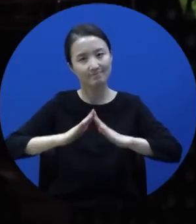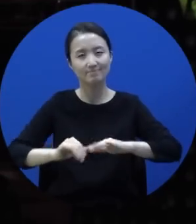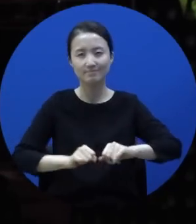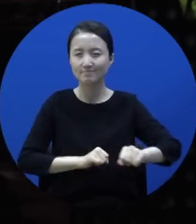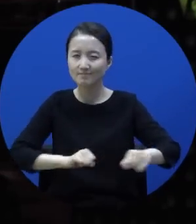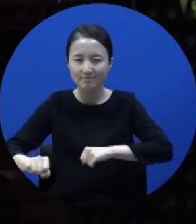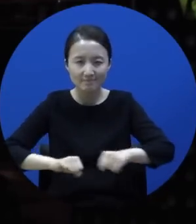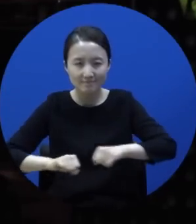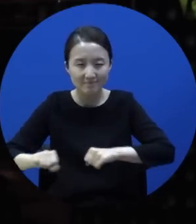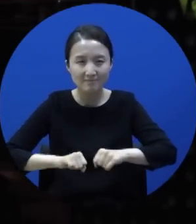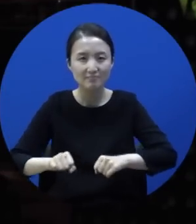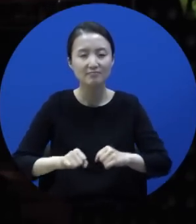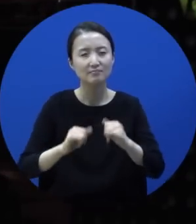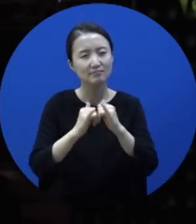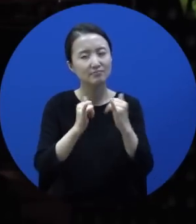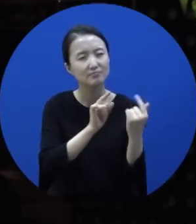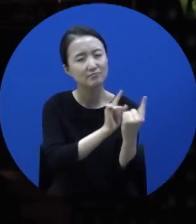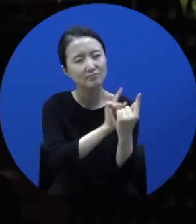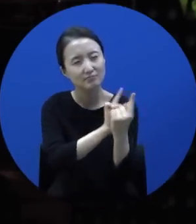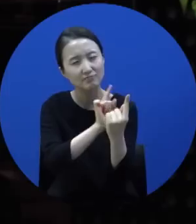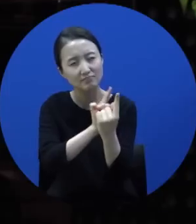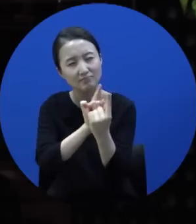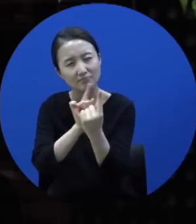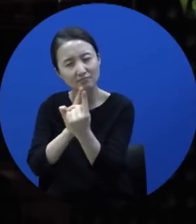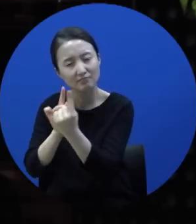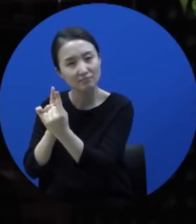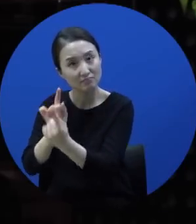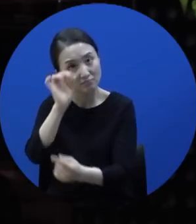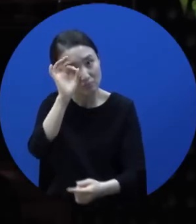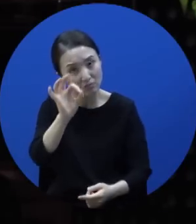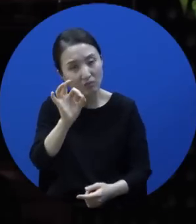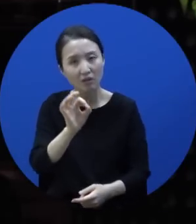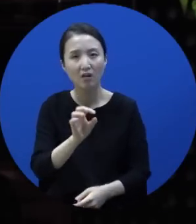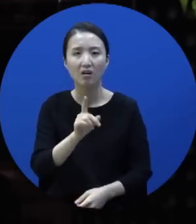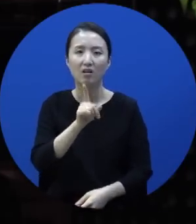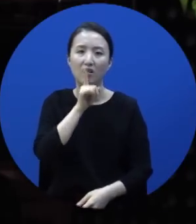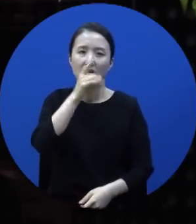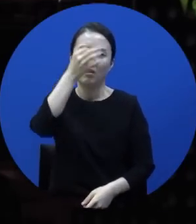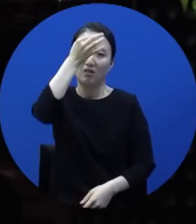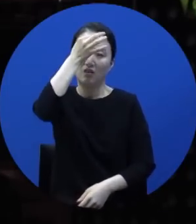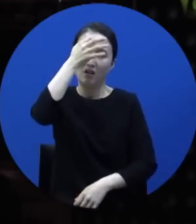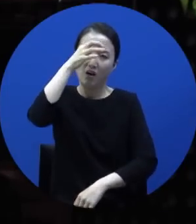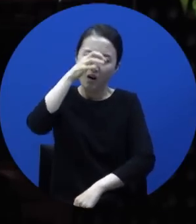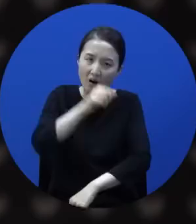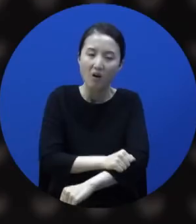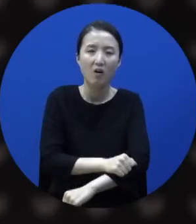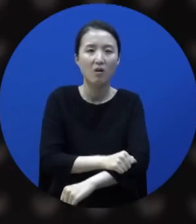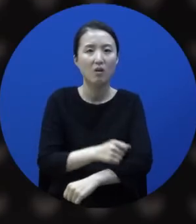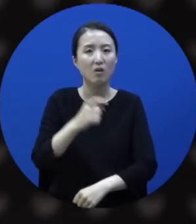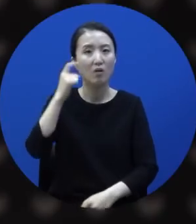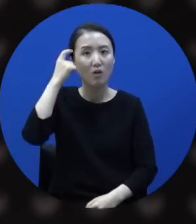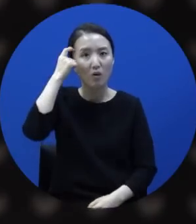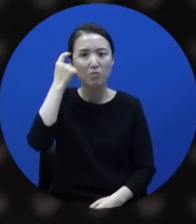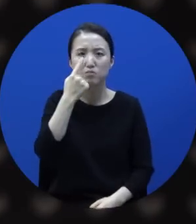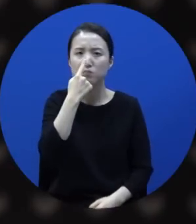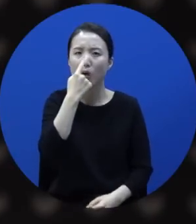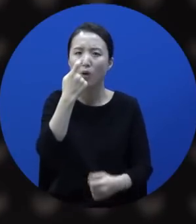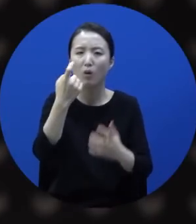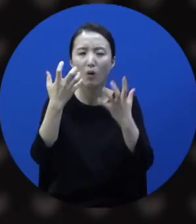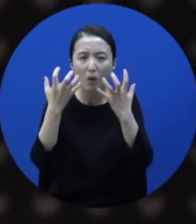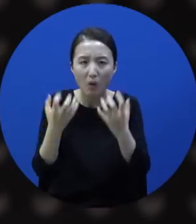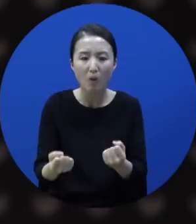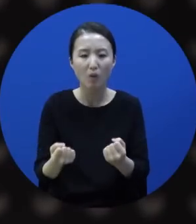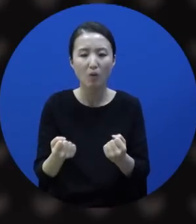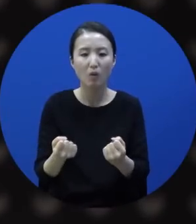만났어요. 근데 이 친구들이 말을 너무 멋있게 하고 너무 멋있는 생각을 가지고 살고 있는 거예요. 나랑 똑같이